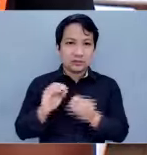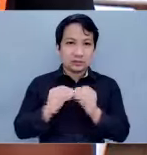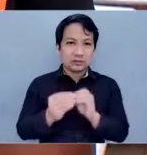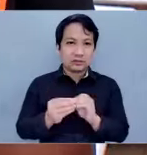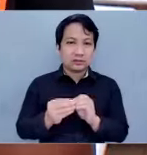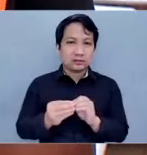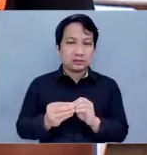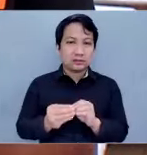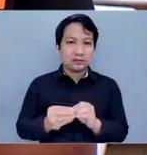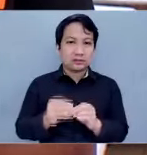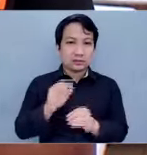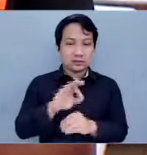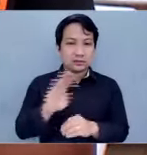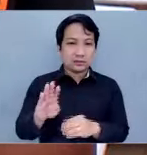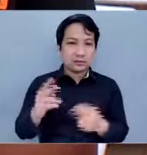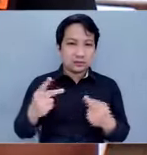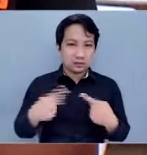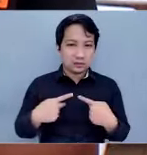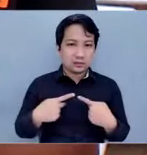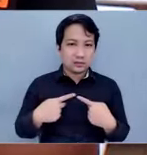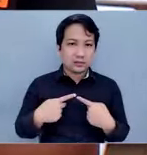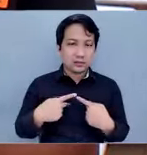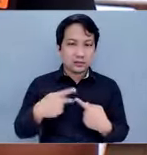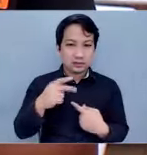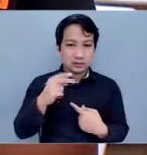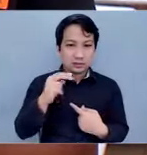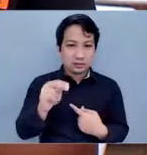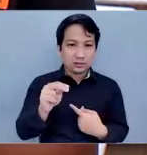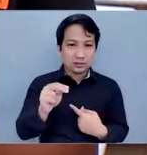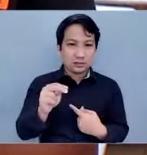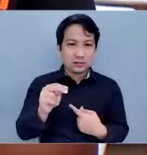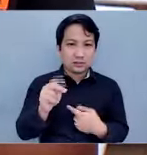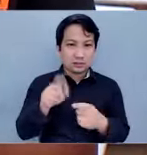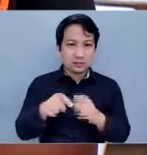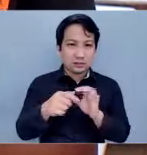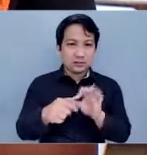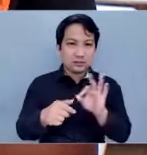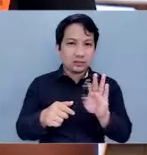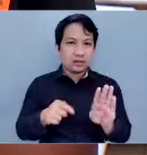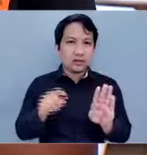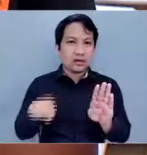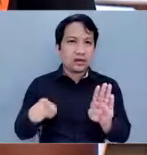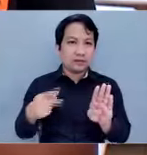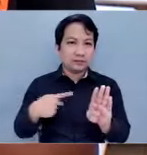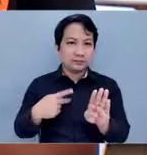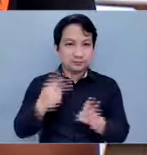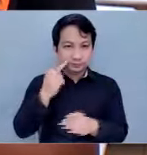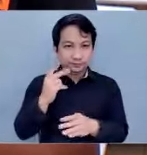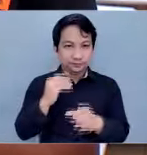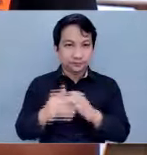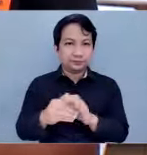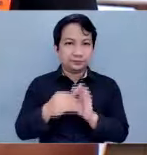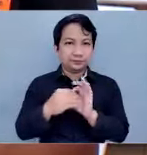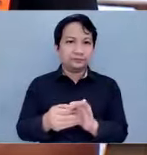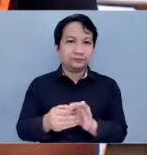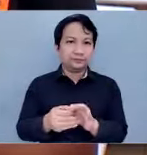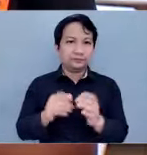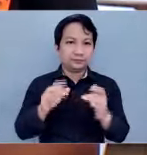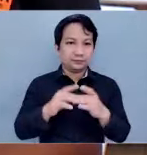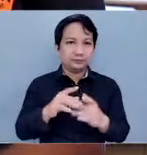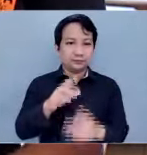page. Meron din po kaming N-Stock. Pag click nyo po yung FB page namin, mapapasok po kayo sa pinakalink ng N-Stock